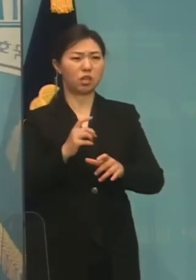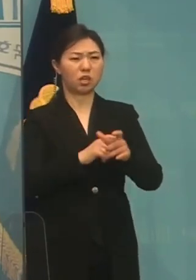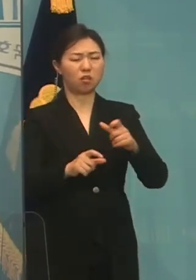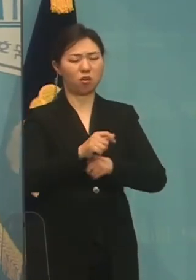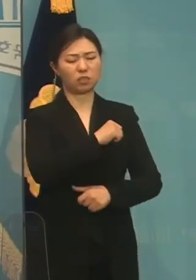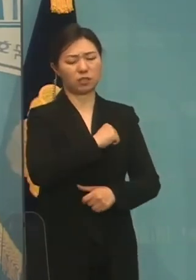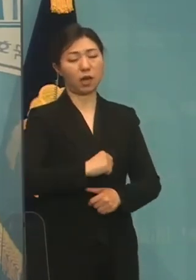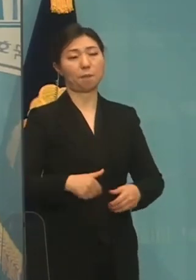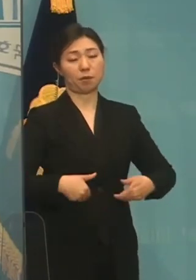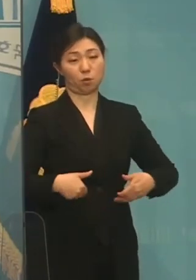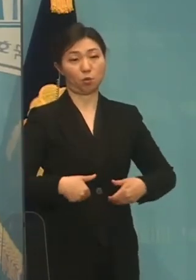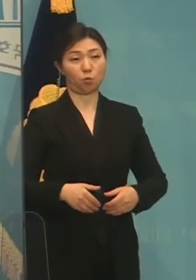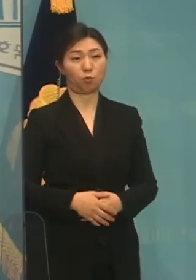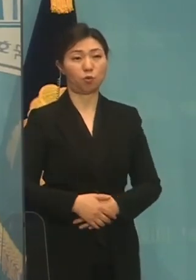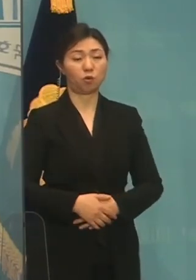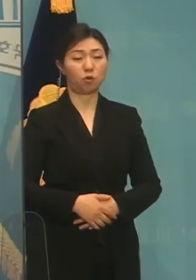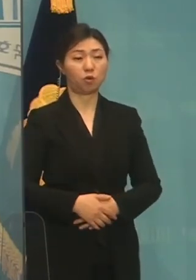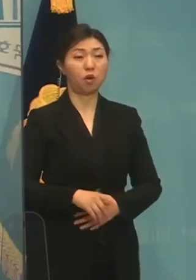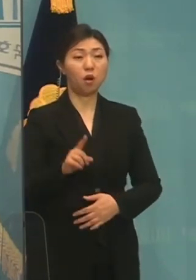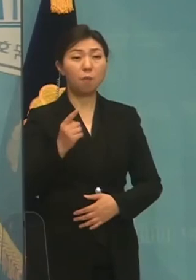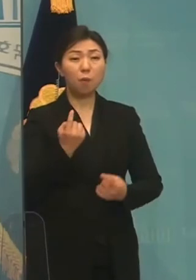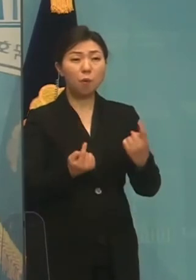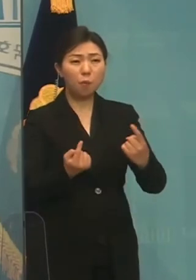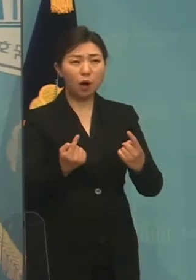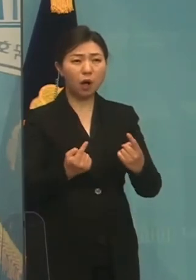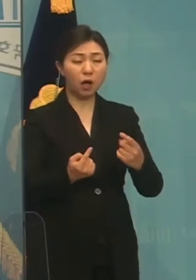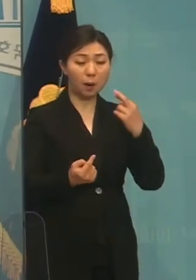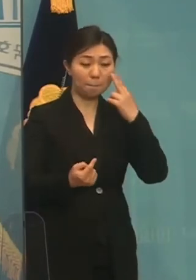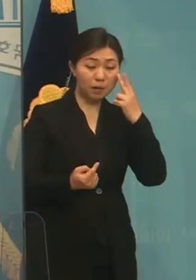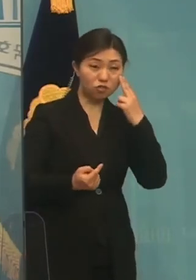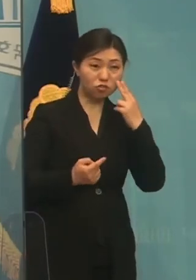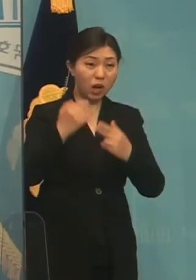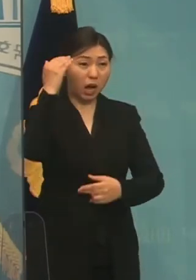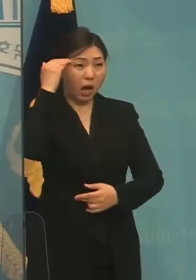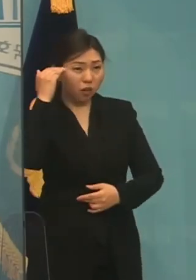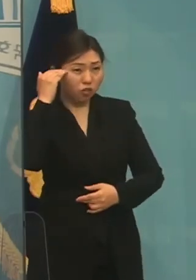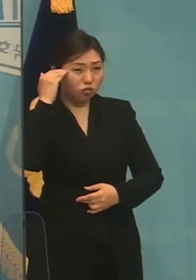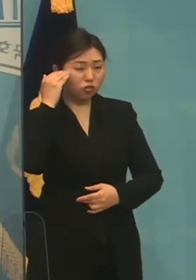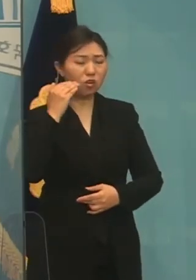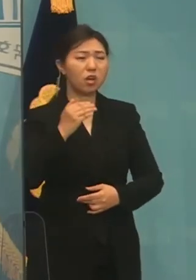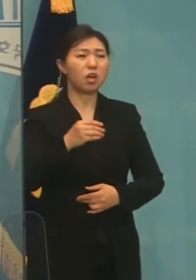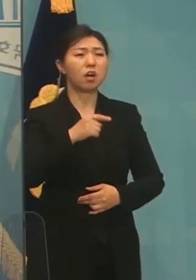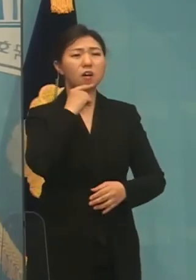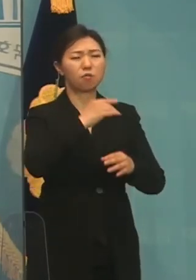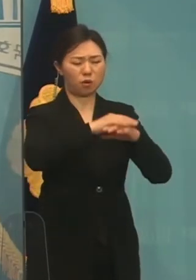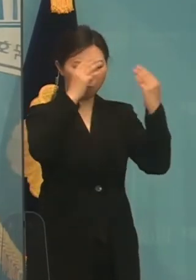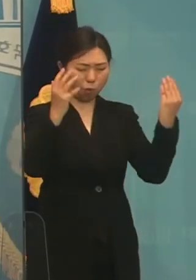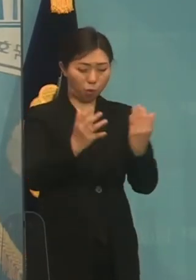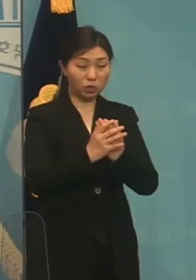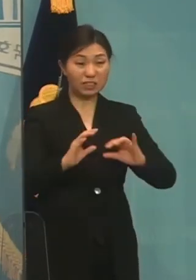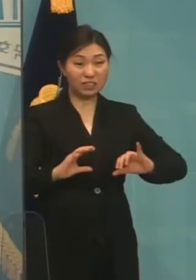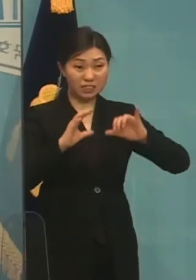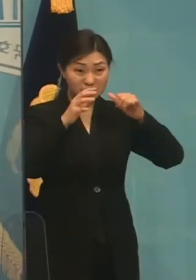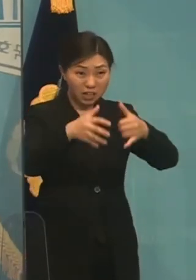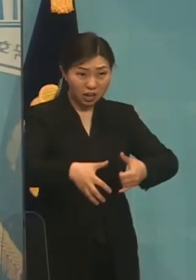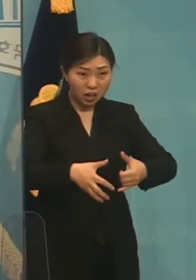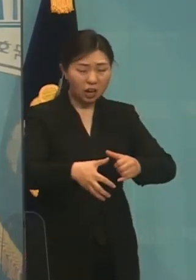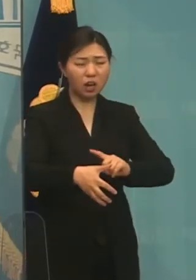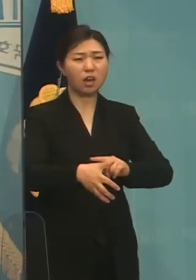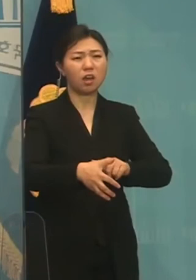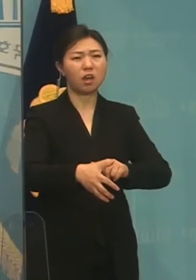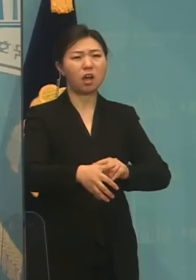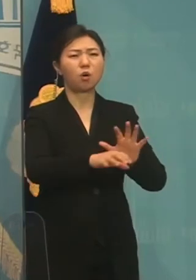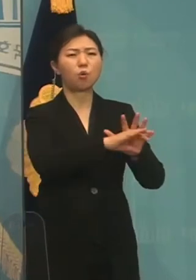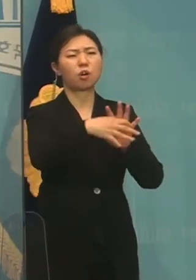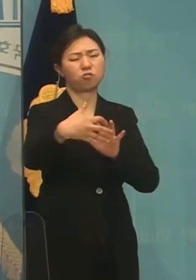무엇보다 지금은 우리도 미국도 그리고 전 세계도 최우선적으로 코로나19와 싸워야 할 때입니다. 지난해